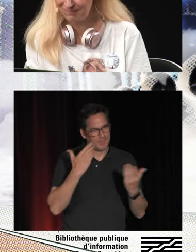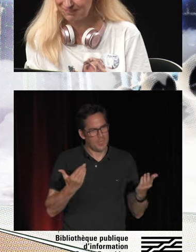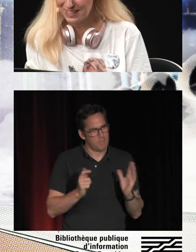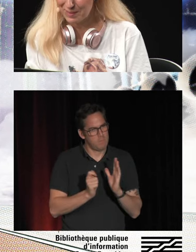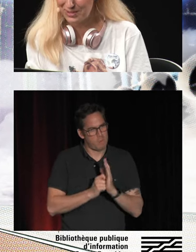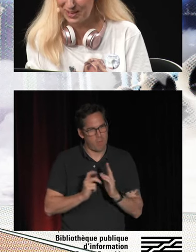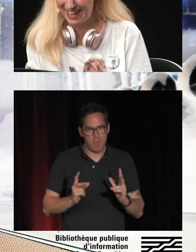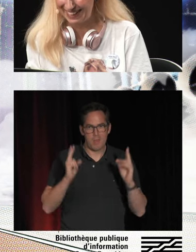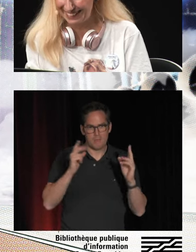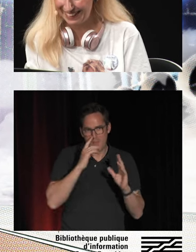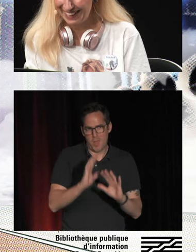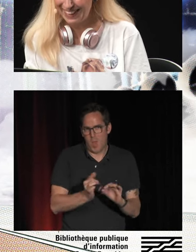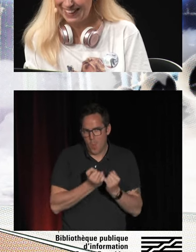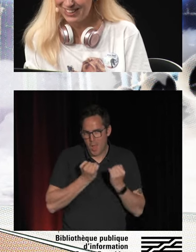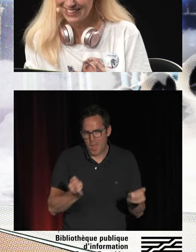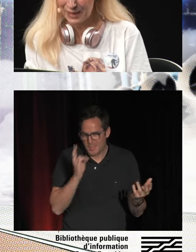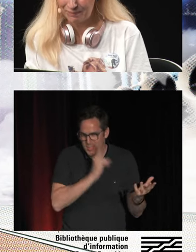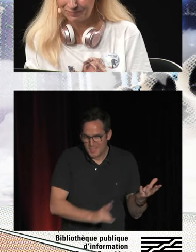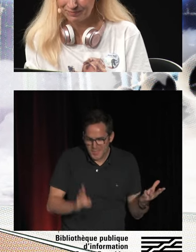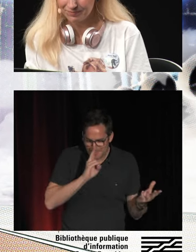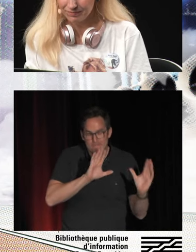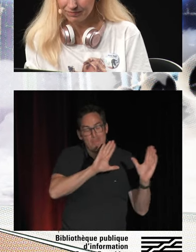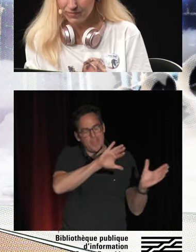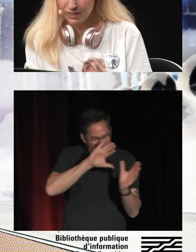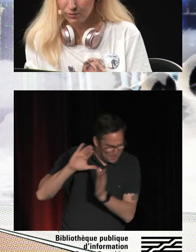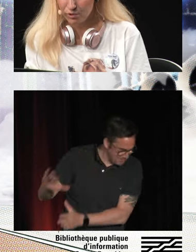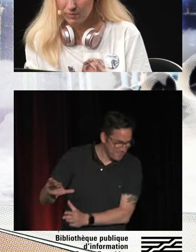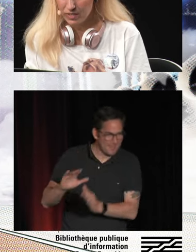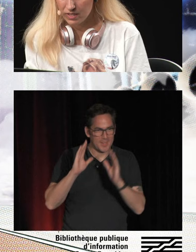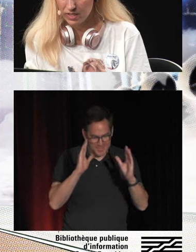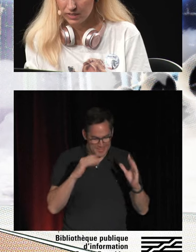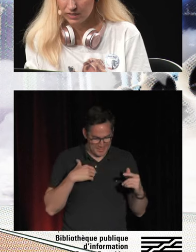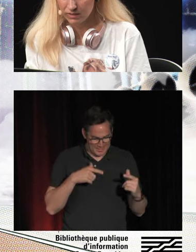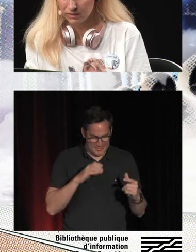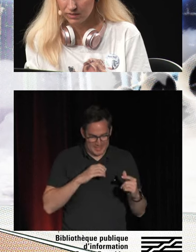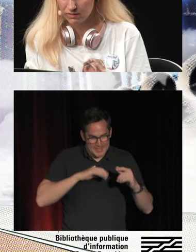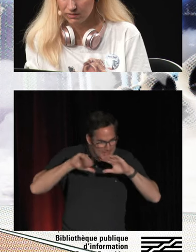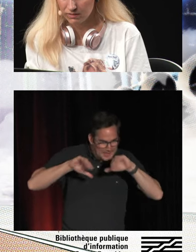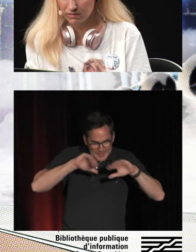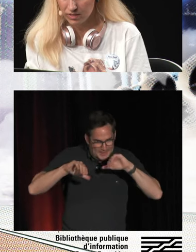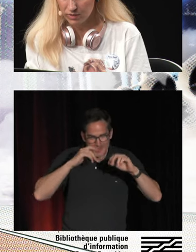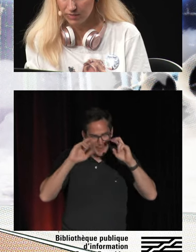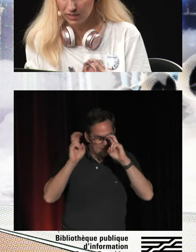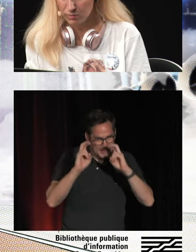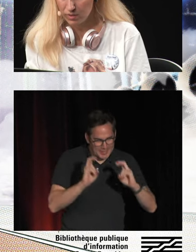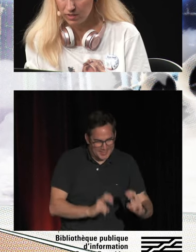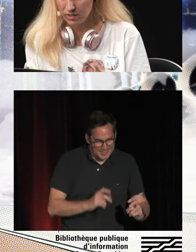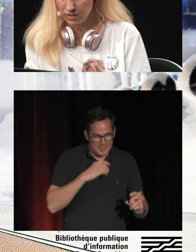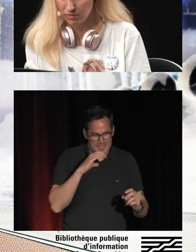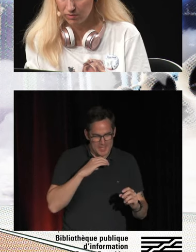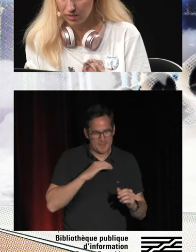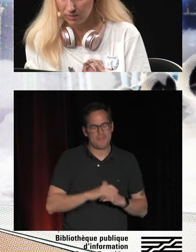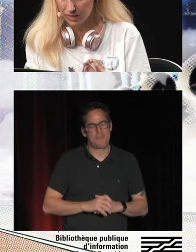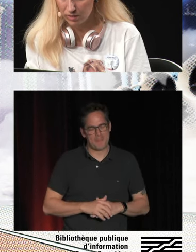moment exceptionnel. Ok. Il faut que je démolisse ça. Ça, on va le faire comme